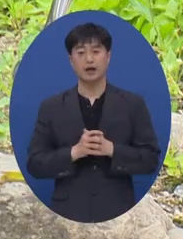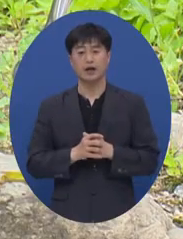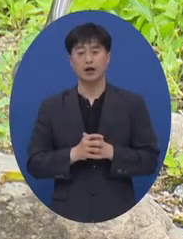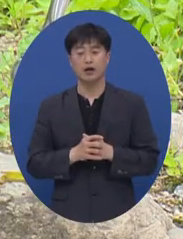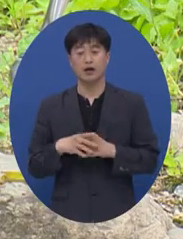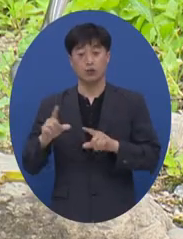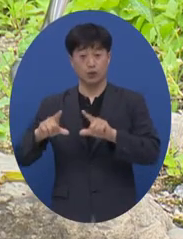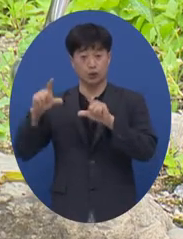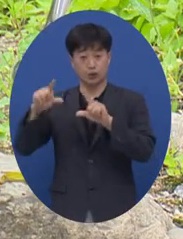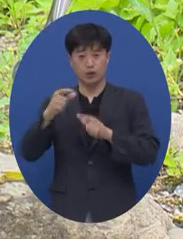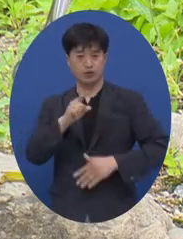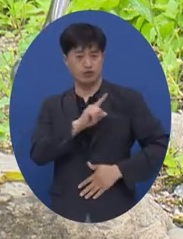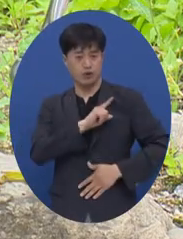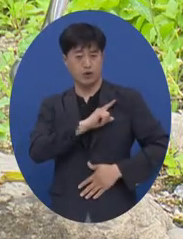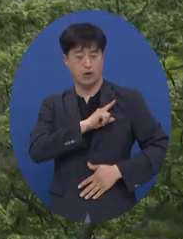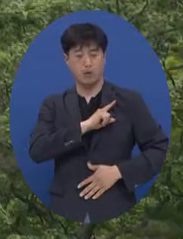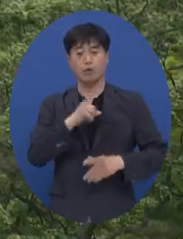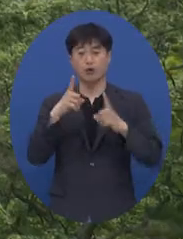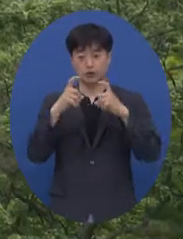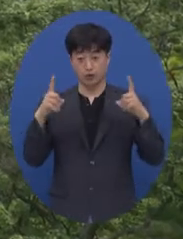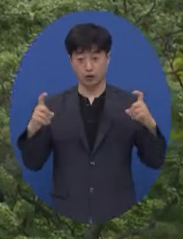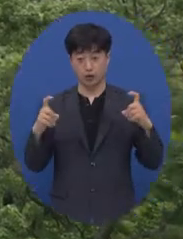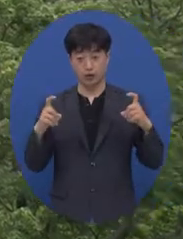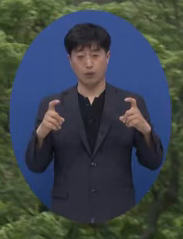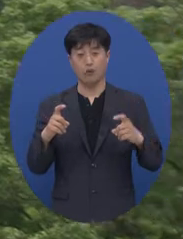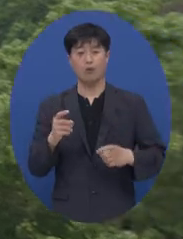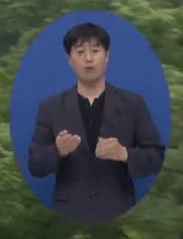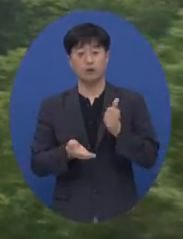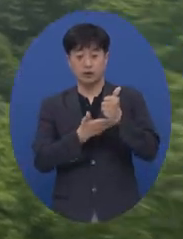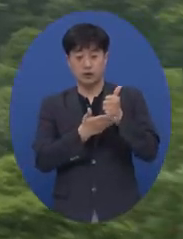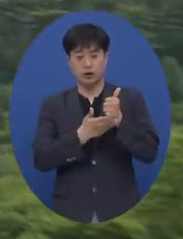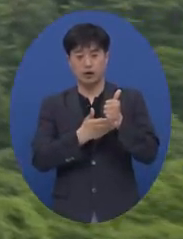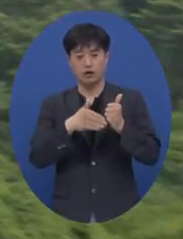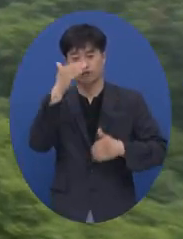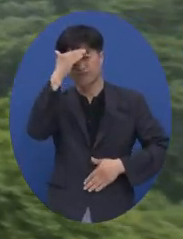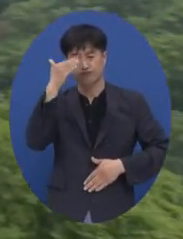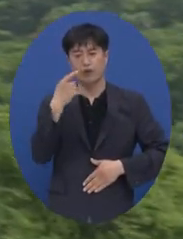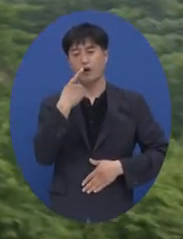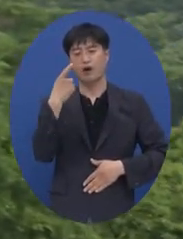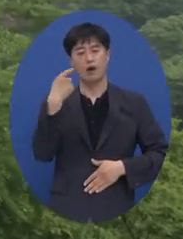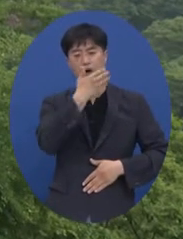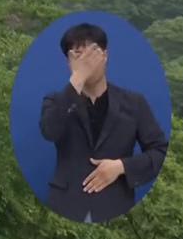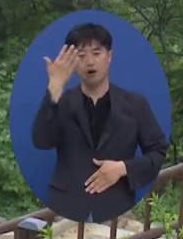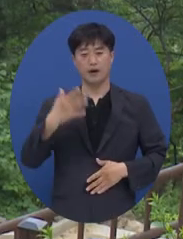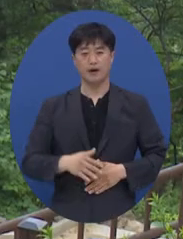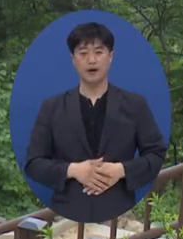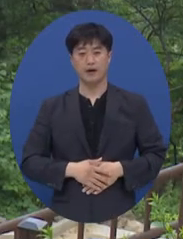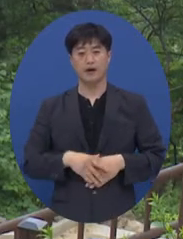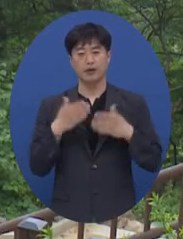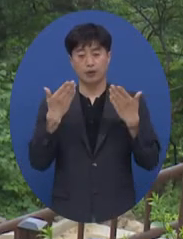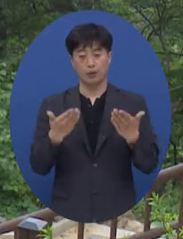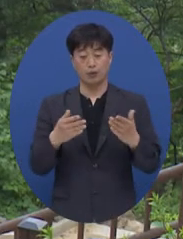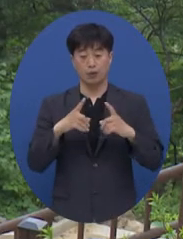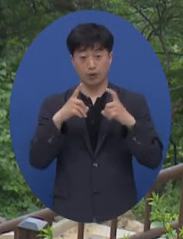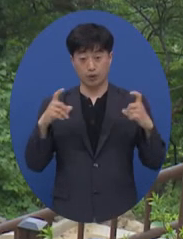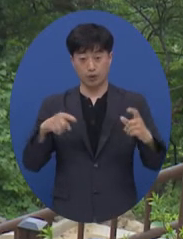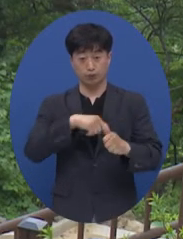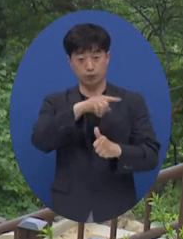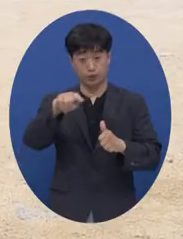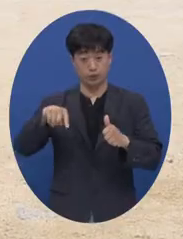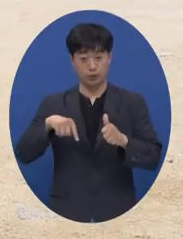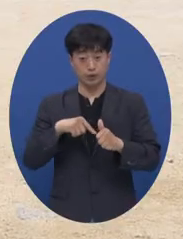2 동방 제일의 전망을 가진 사찰이 라고 칭송할 정도로 경치가 아름답습니다 고요한 사찰의